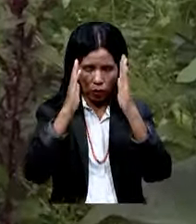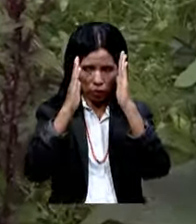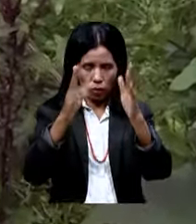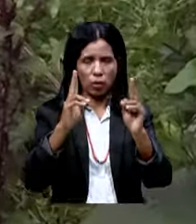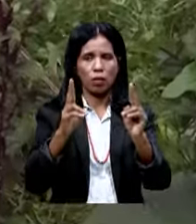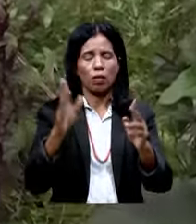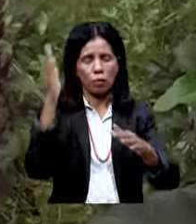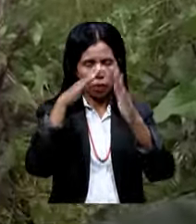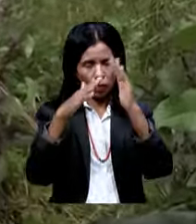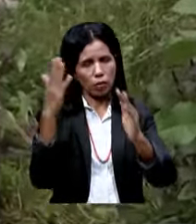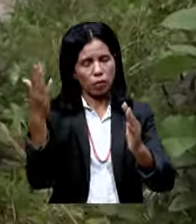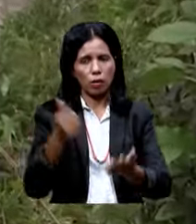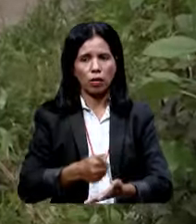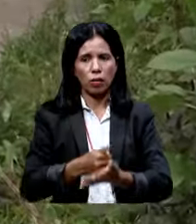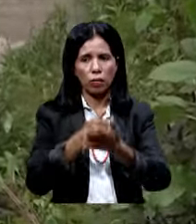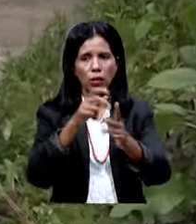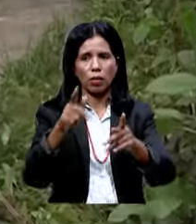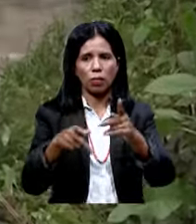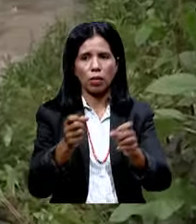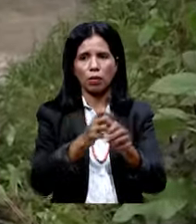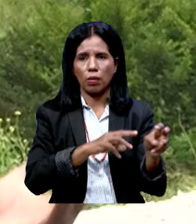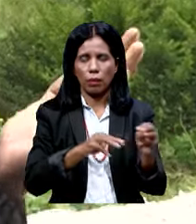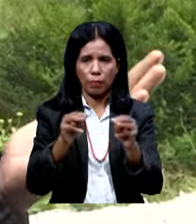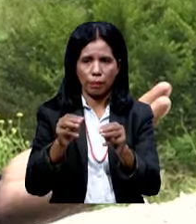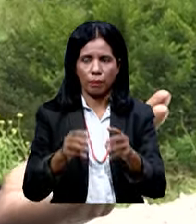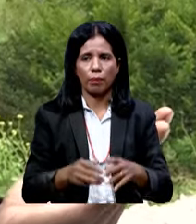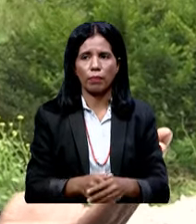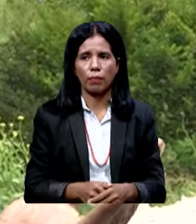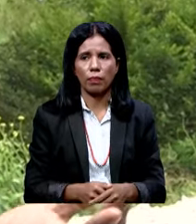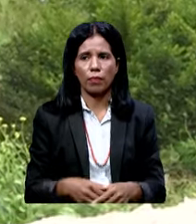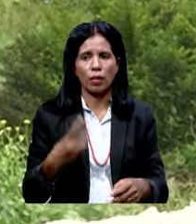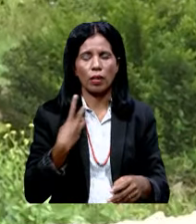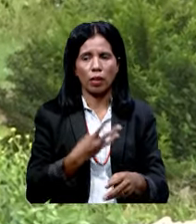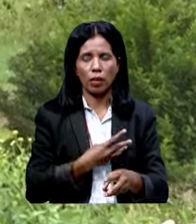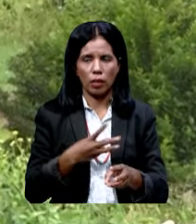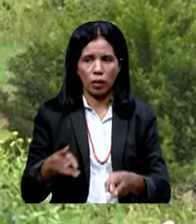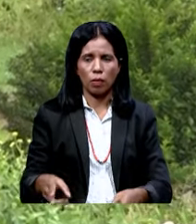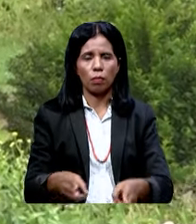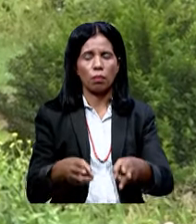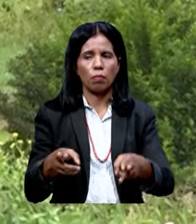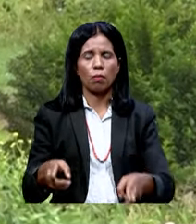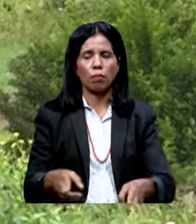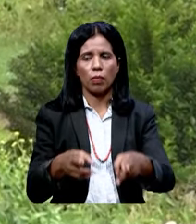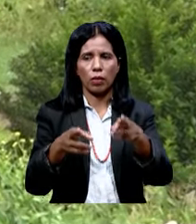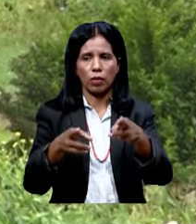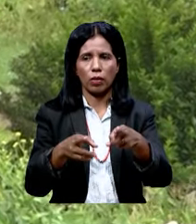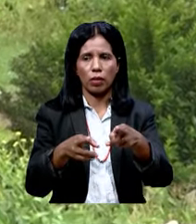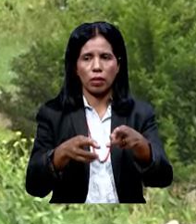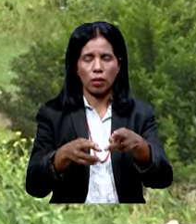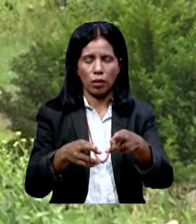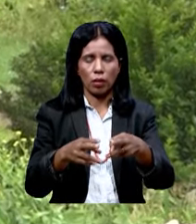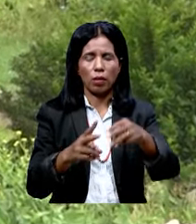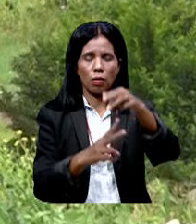ba problema ne ho di fasilita comunidade atu halo movimento. Tara ne itene mota ira. Uluk los taka dalon ne ponti hen ponti ki